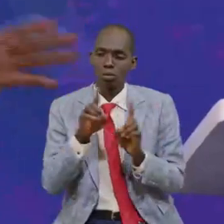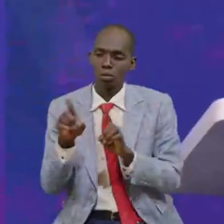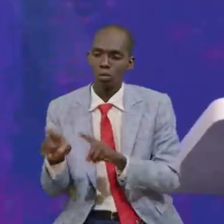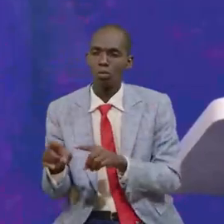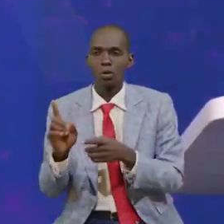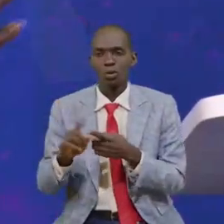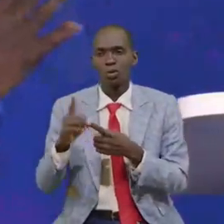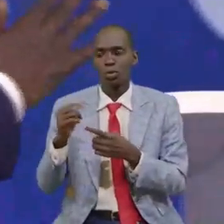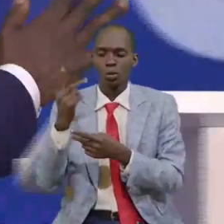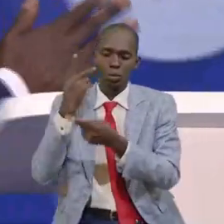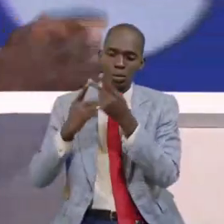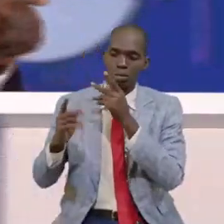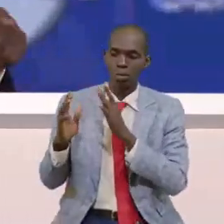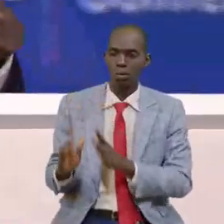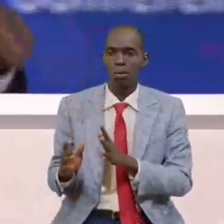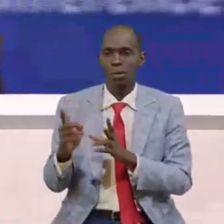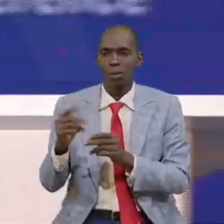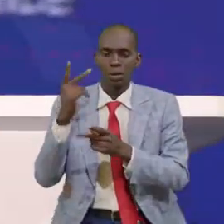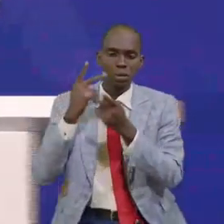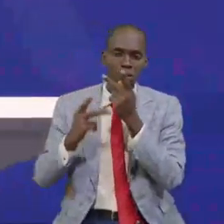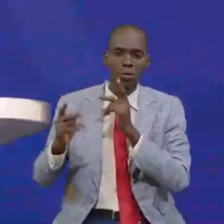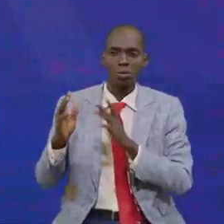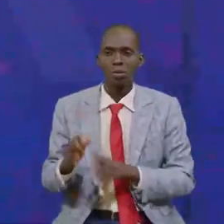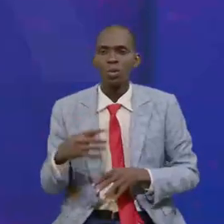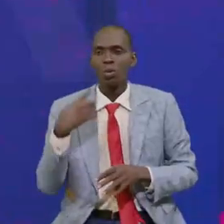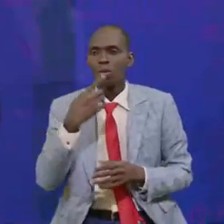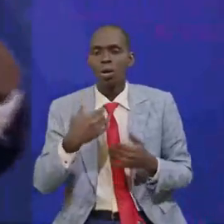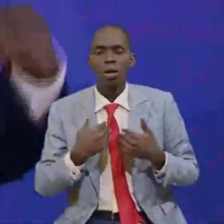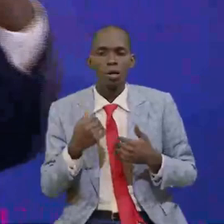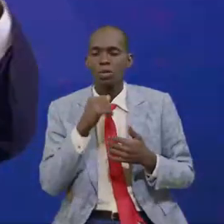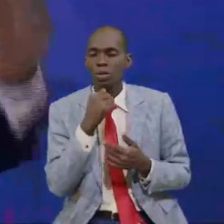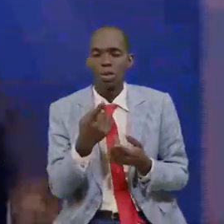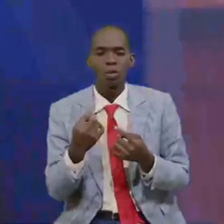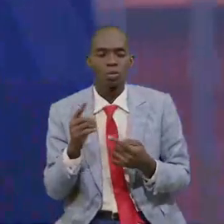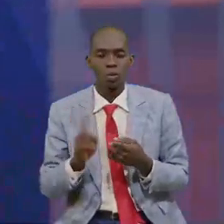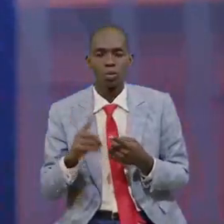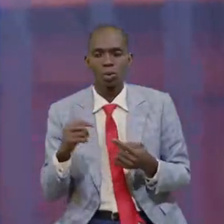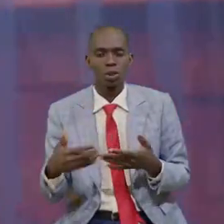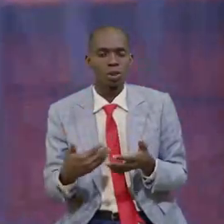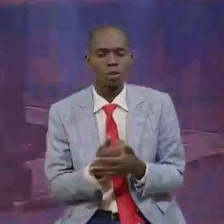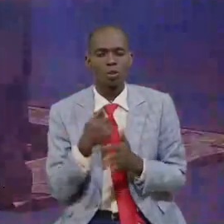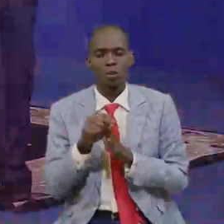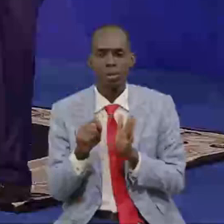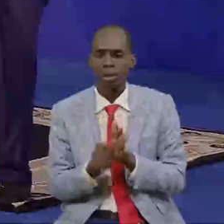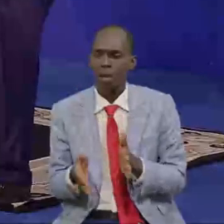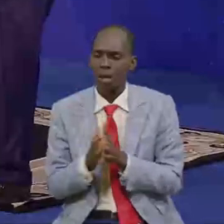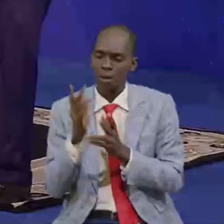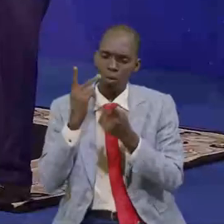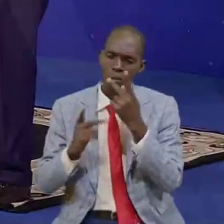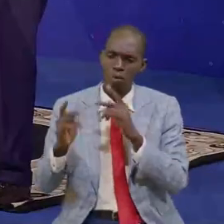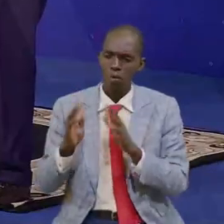au prophète, et le prophète qui n'est pas venu dans le Nouveau Testament. Et prophète, je